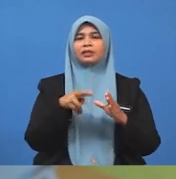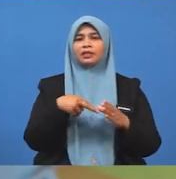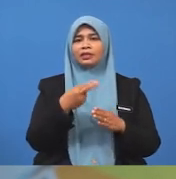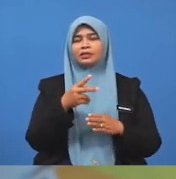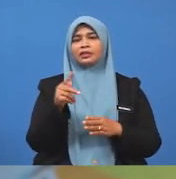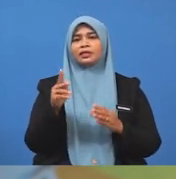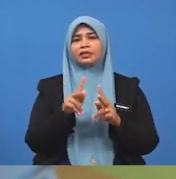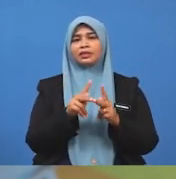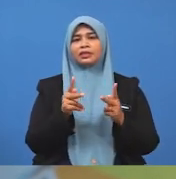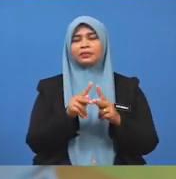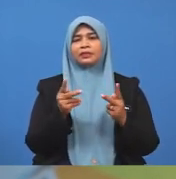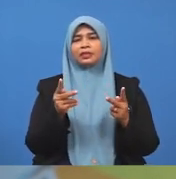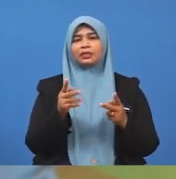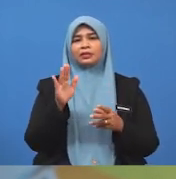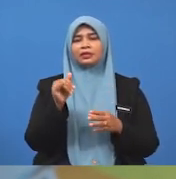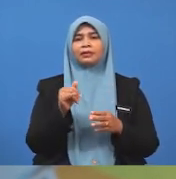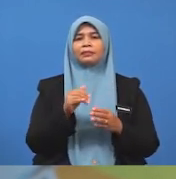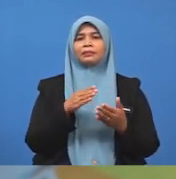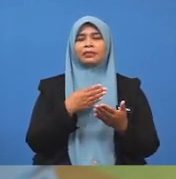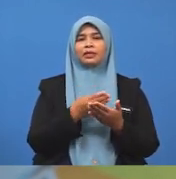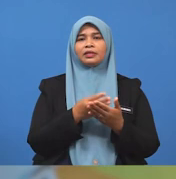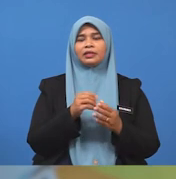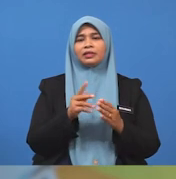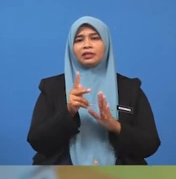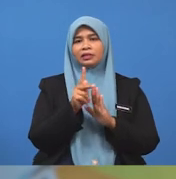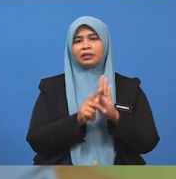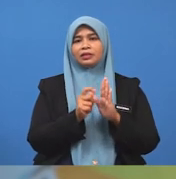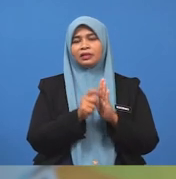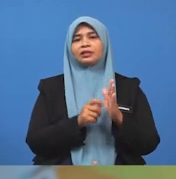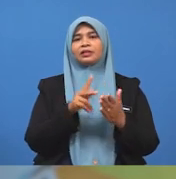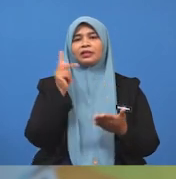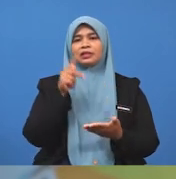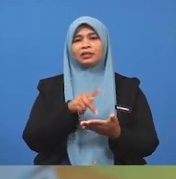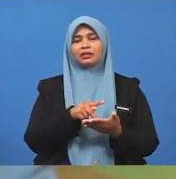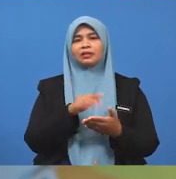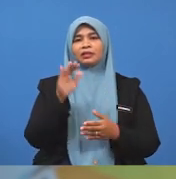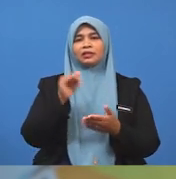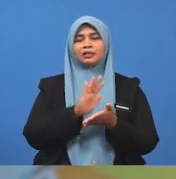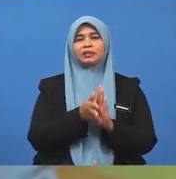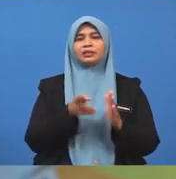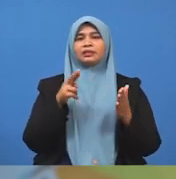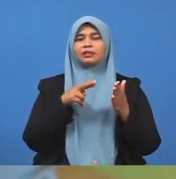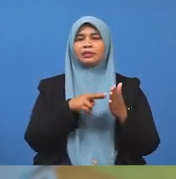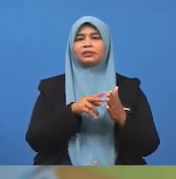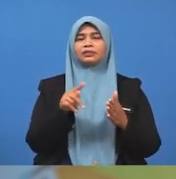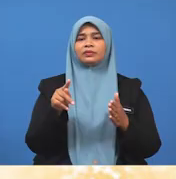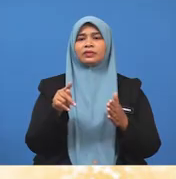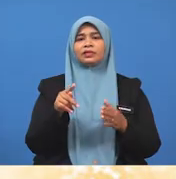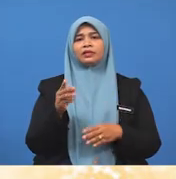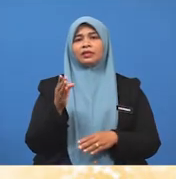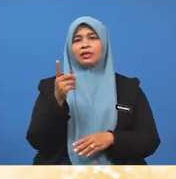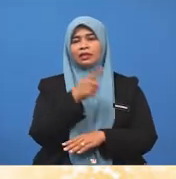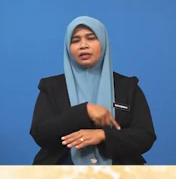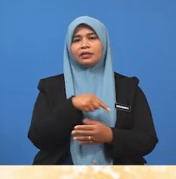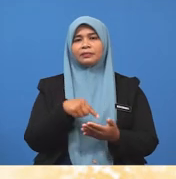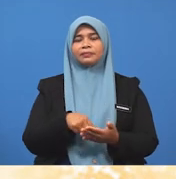kitab-kitab tafsir yang tersohor yang menjadi rujukan masyarakat Islam hingga ke hari ini